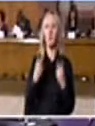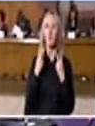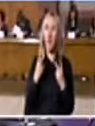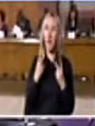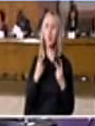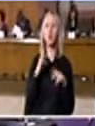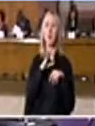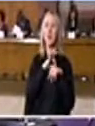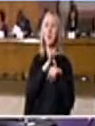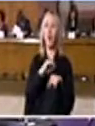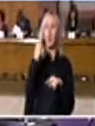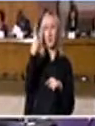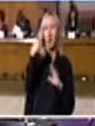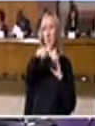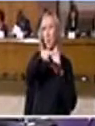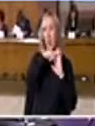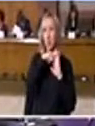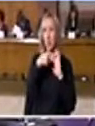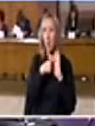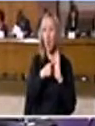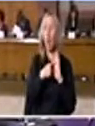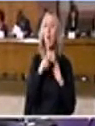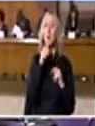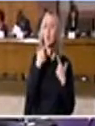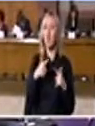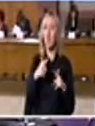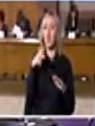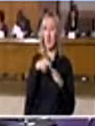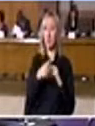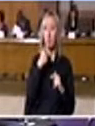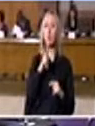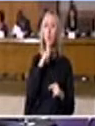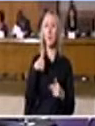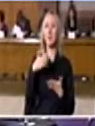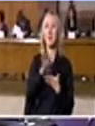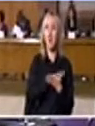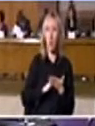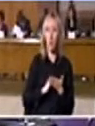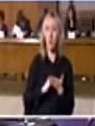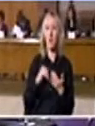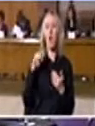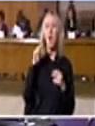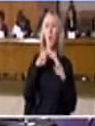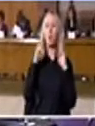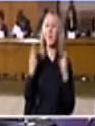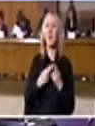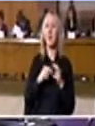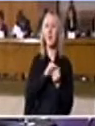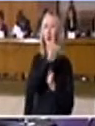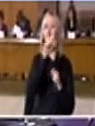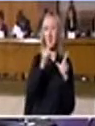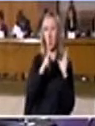vodi jedno načelo, i dozvolite mi da završim upravo rečima kojima započinje Univerzalna deklaracija ljudskim